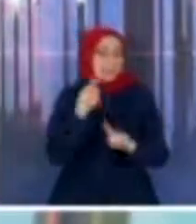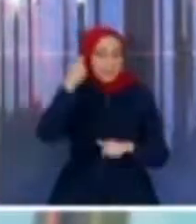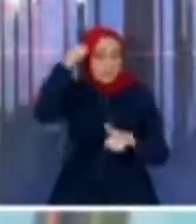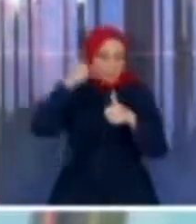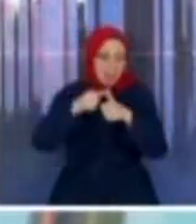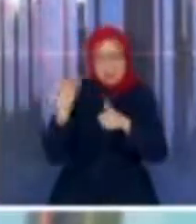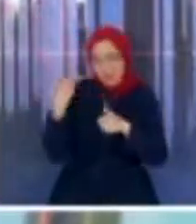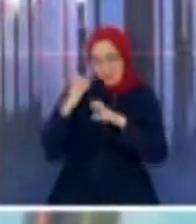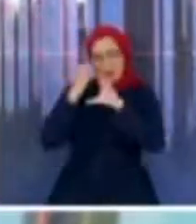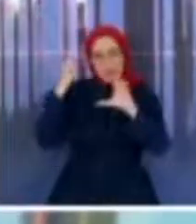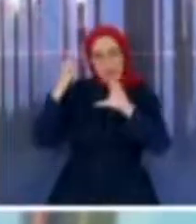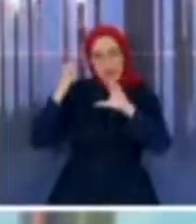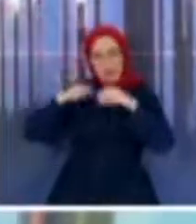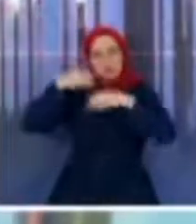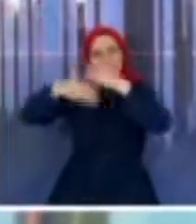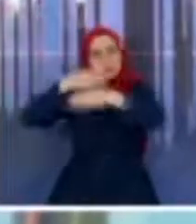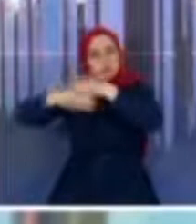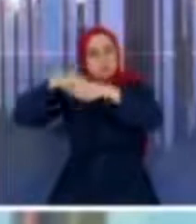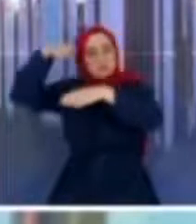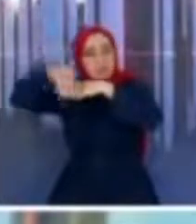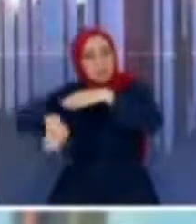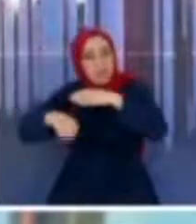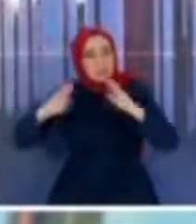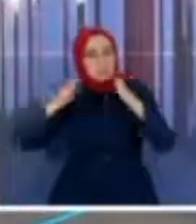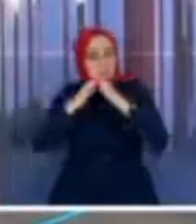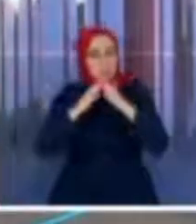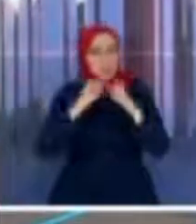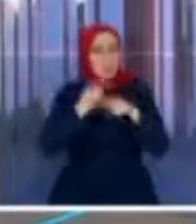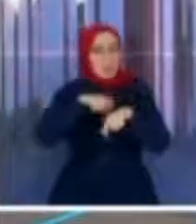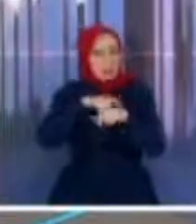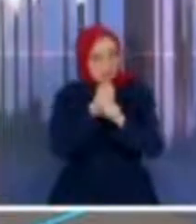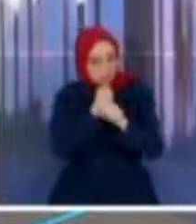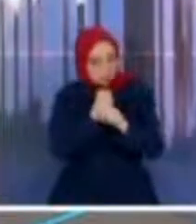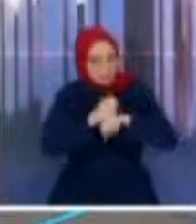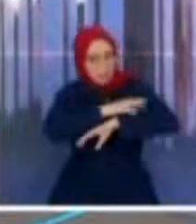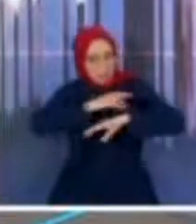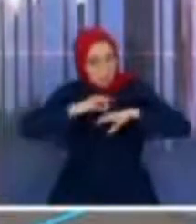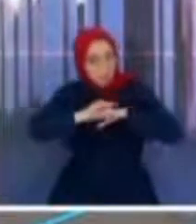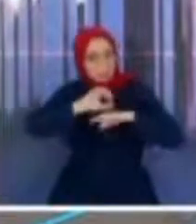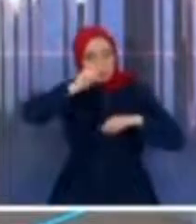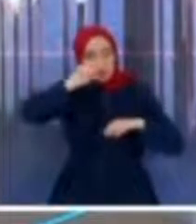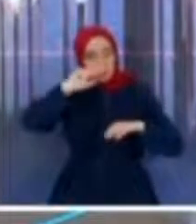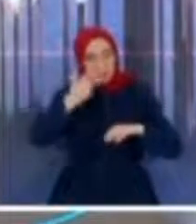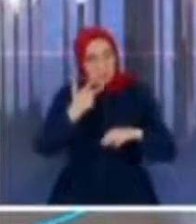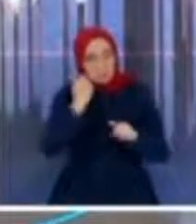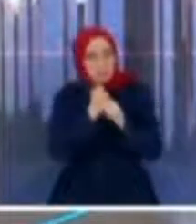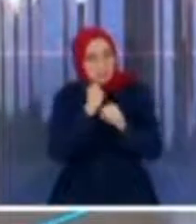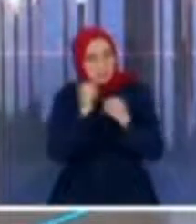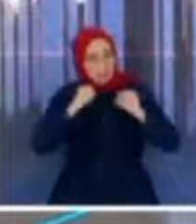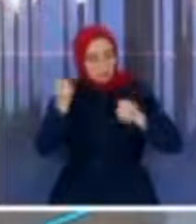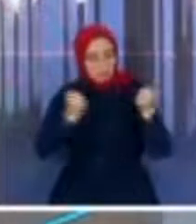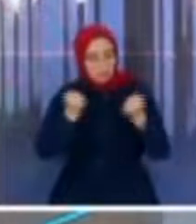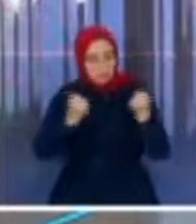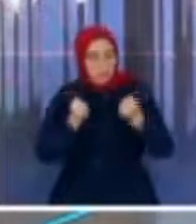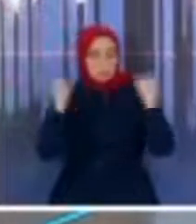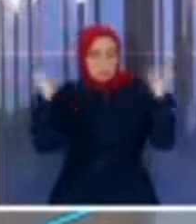عمدون، يخدم مع البلدية يخدم مع الولاية، ونجيبوا مهندس ولا 2 و3 وأكثر ونمشي في سيارة، لأنه مش صعيبة